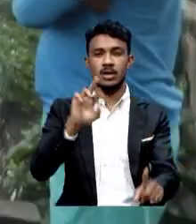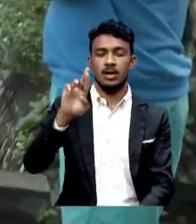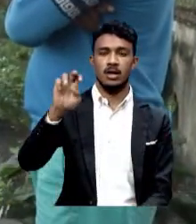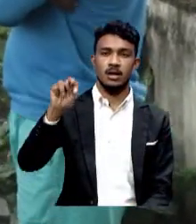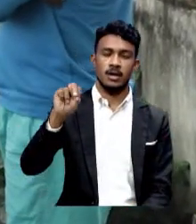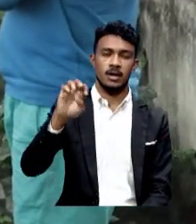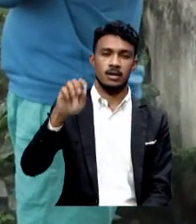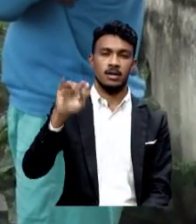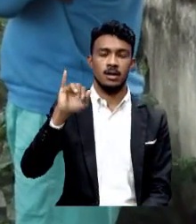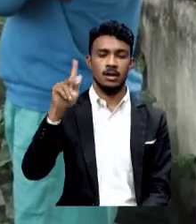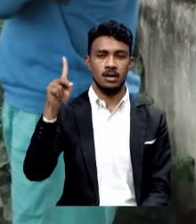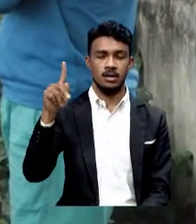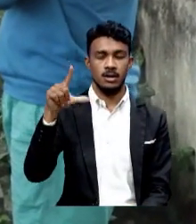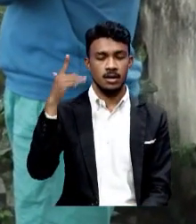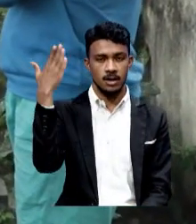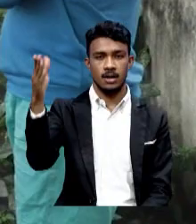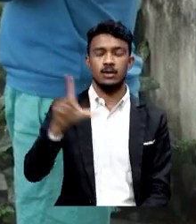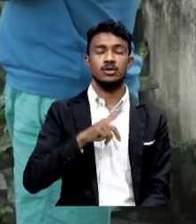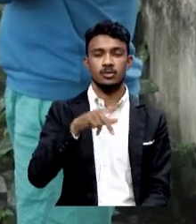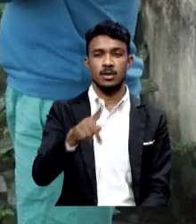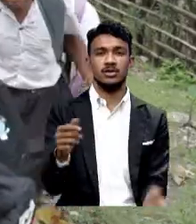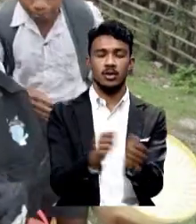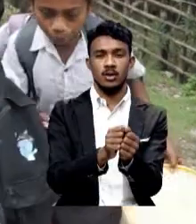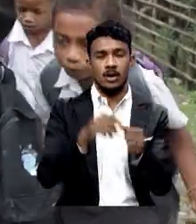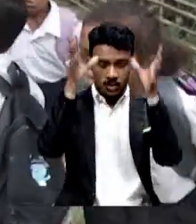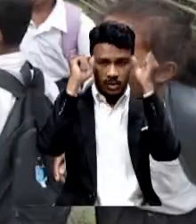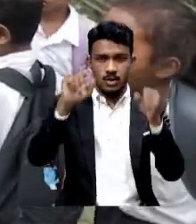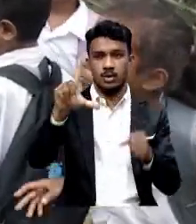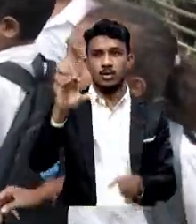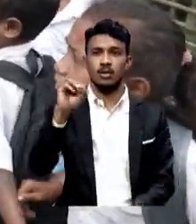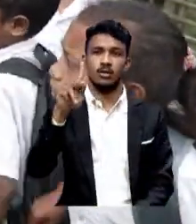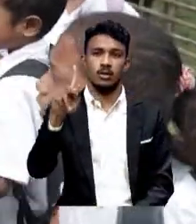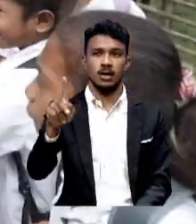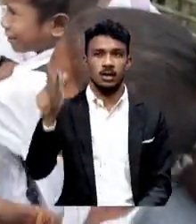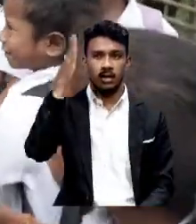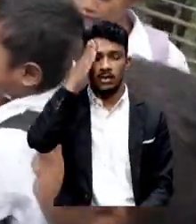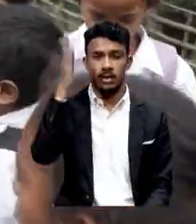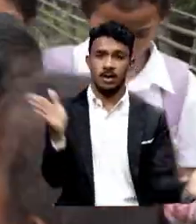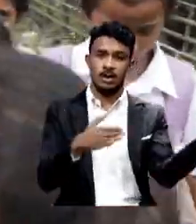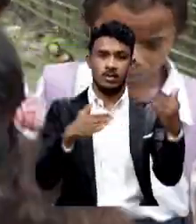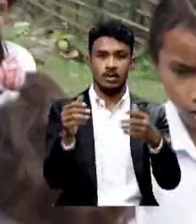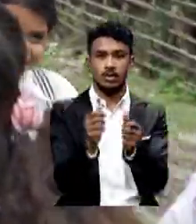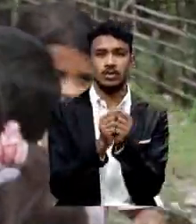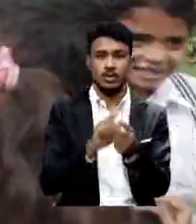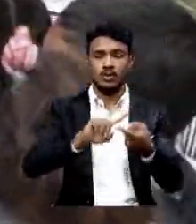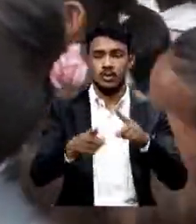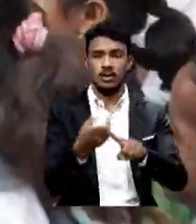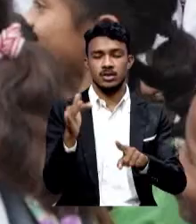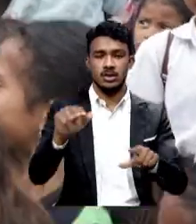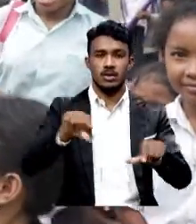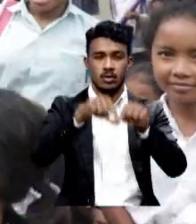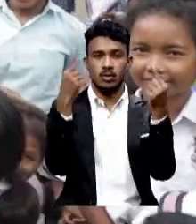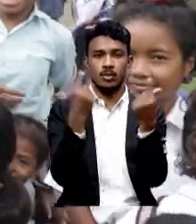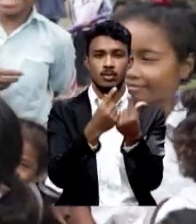Palos. Presidente lokane ho inisiativa halibur hamutu koni amigo sira ho dihari grupo